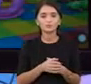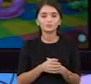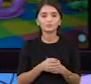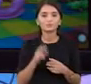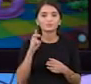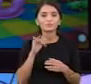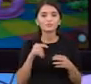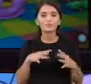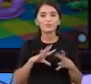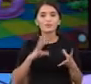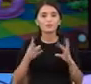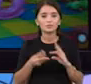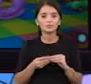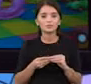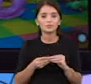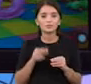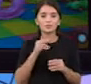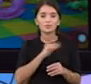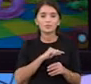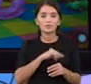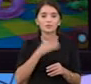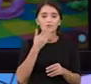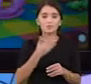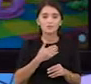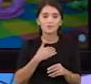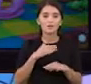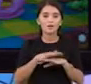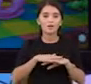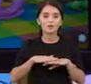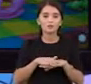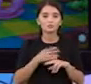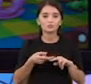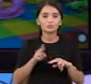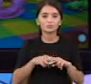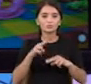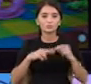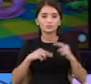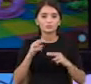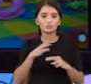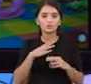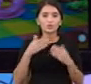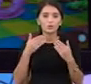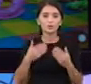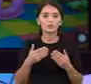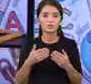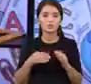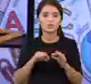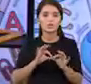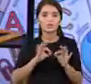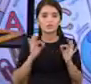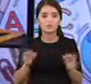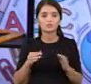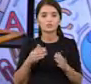ajoyib. Bularni hammasi mehnatsevar xalqimiz uchun qurilgan va ularga